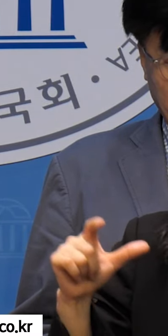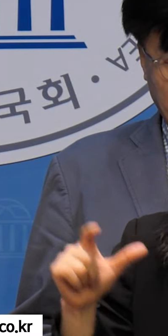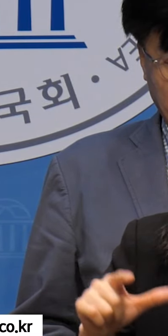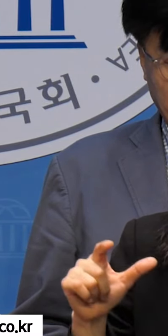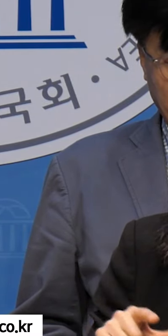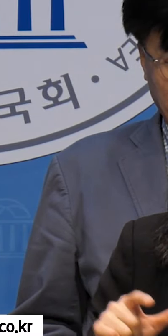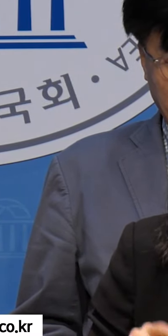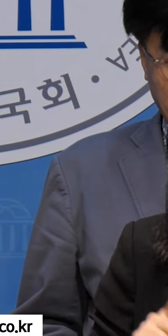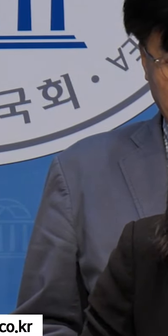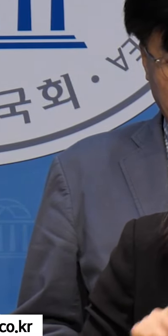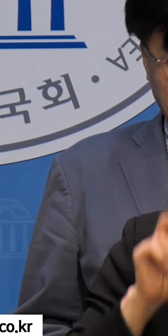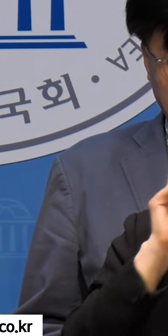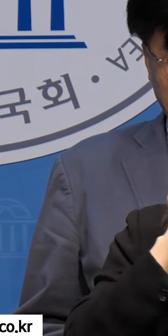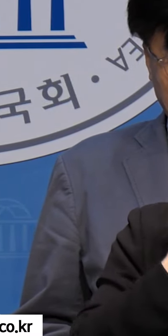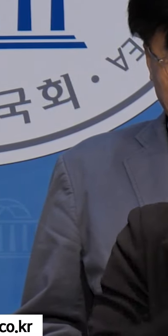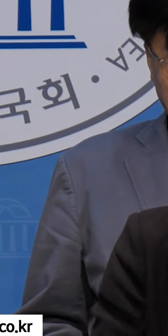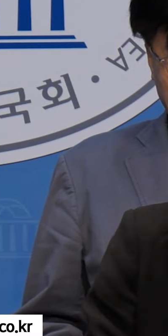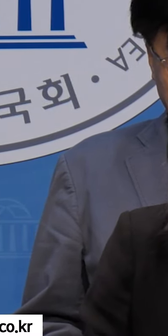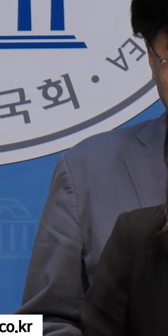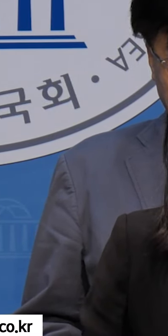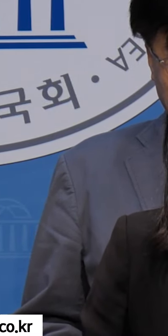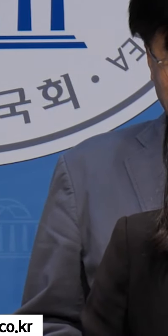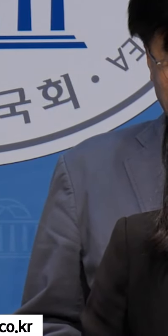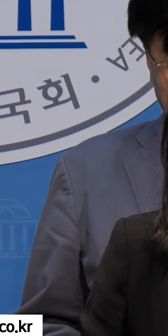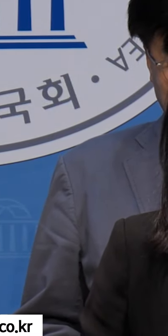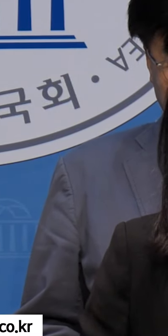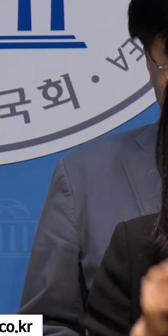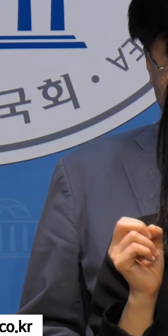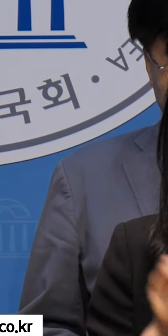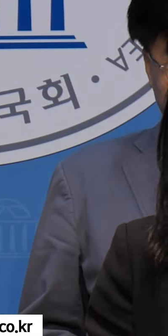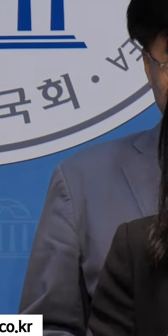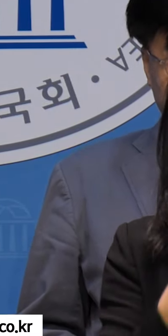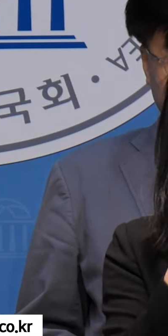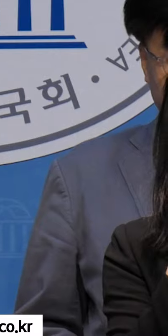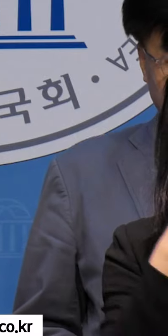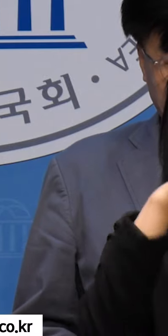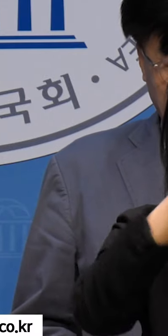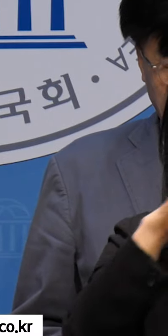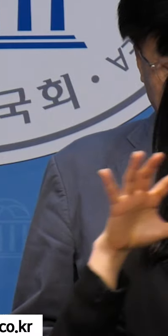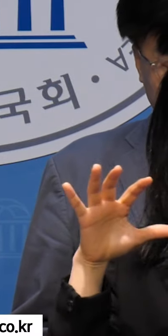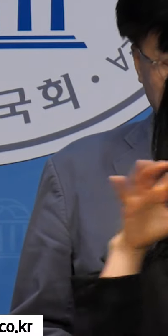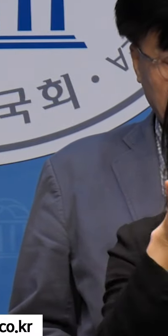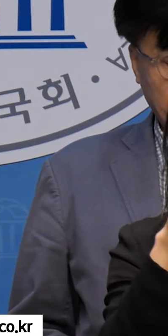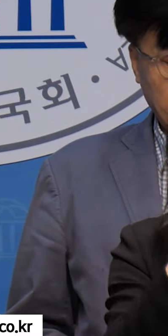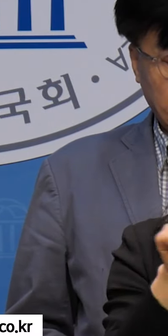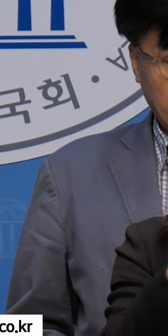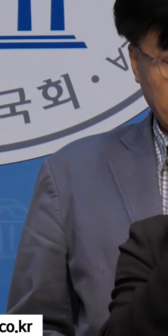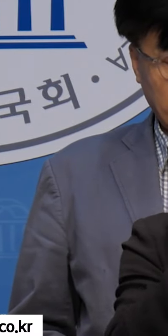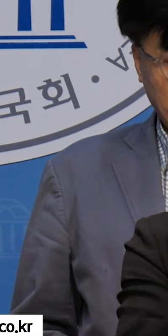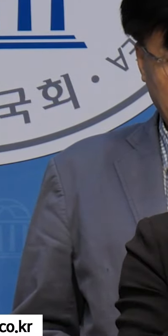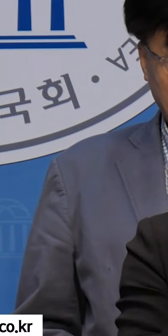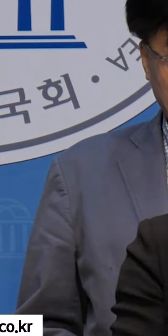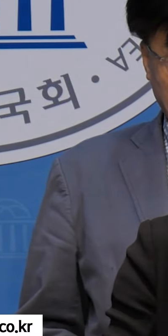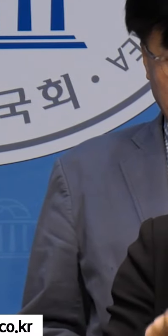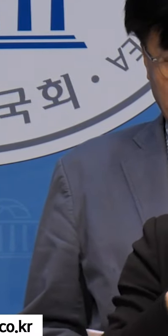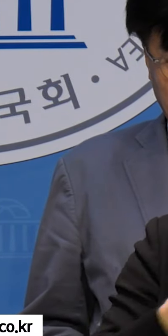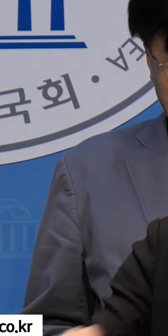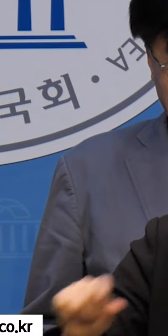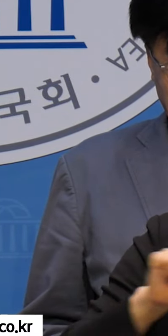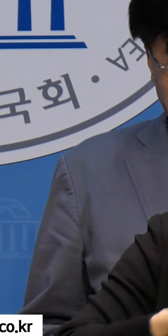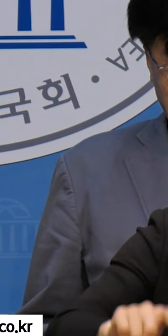더 심화되고 있습니다. 그건 동시에 수도권의 초집중은 더 강화되고 있고 지역 소멸이